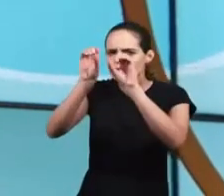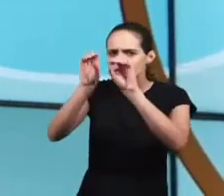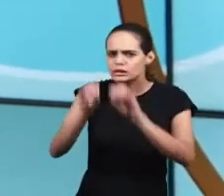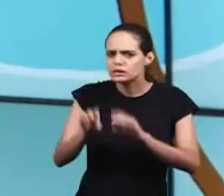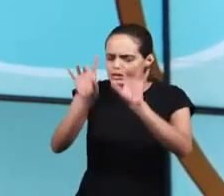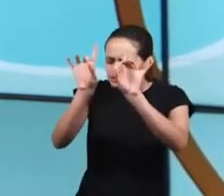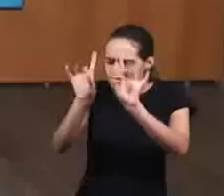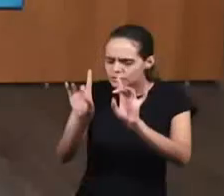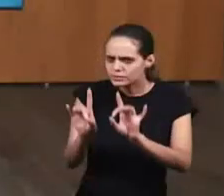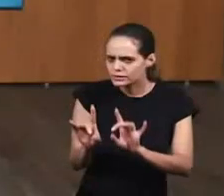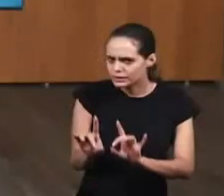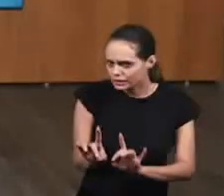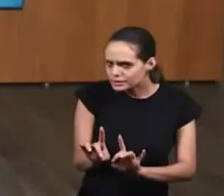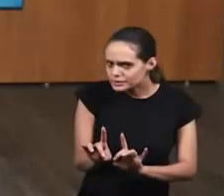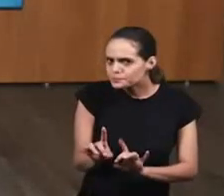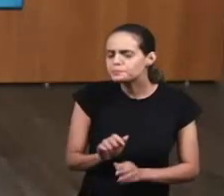Bemerktest du schon die